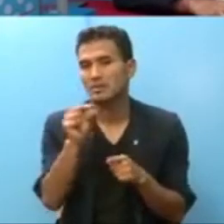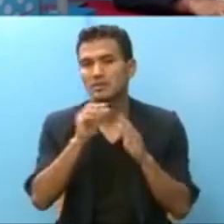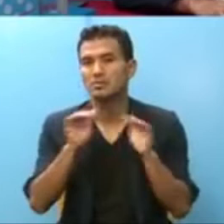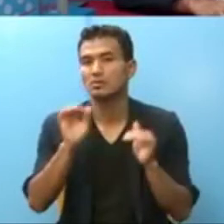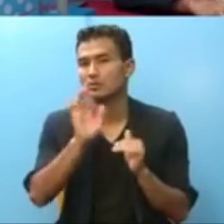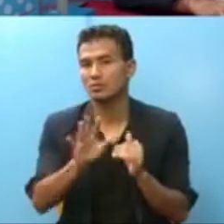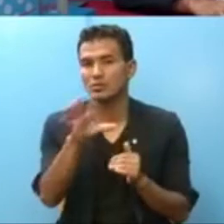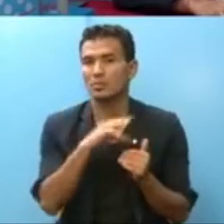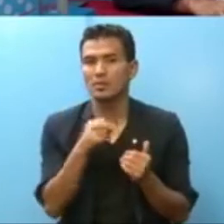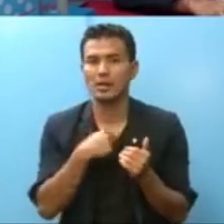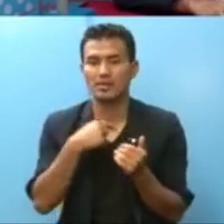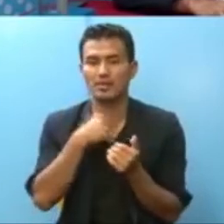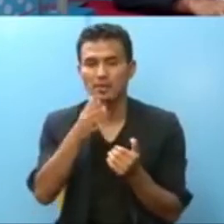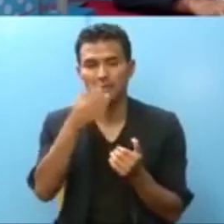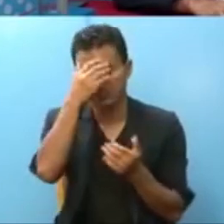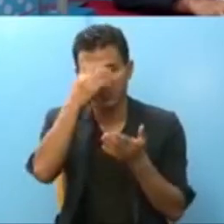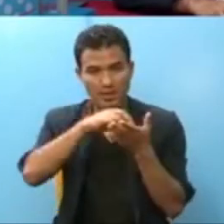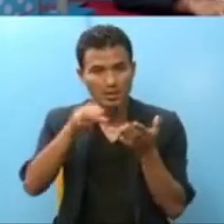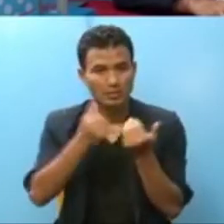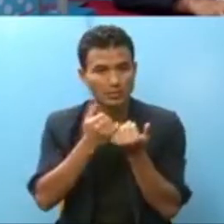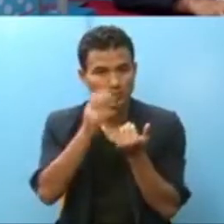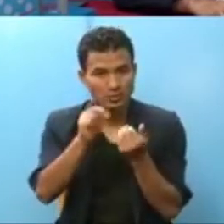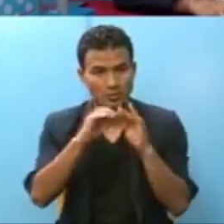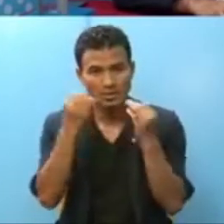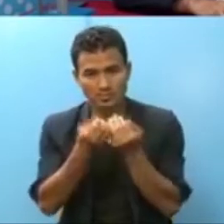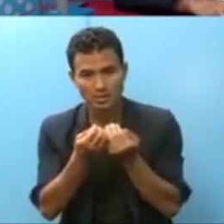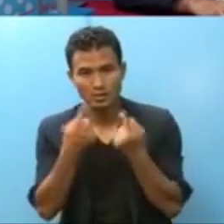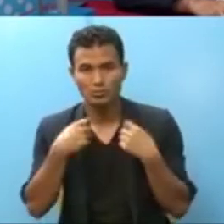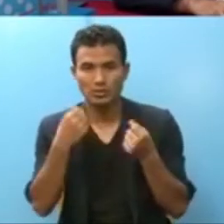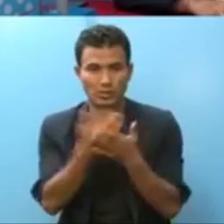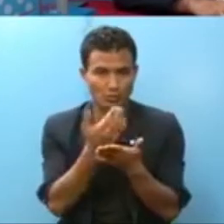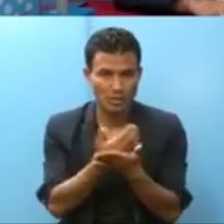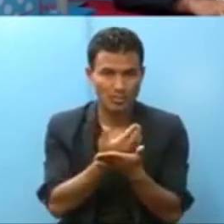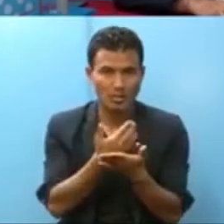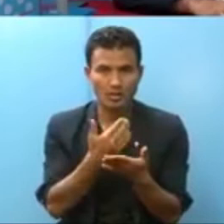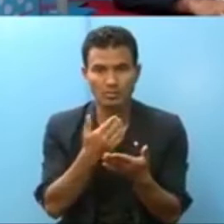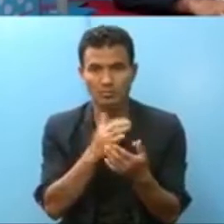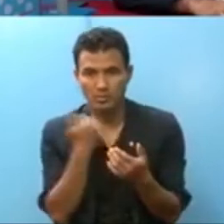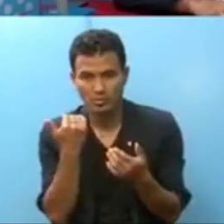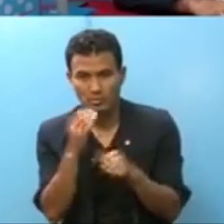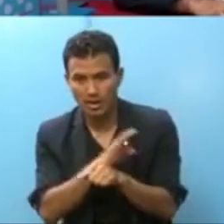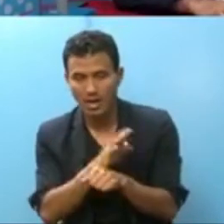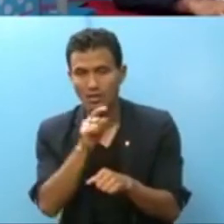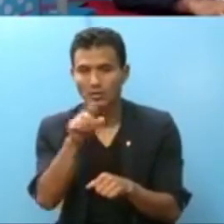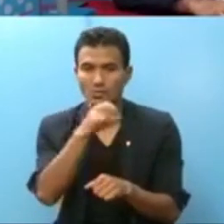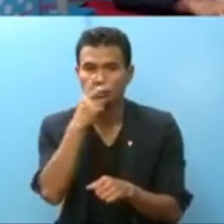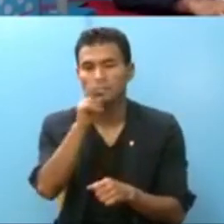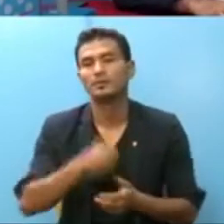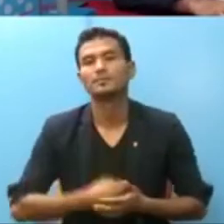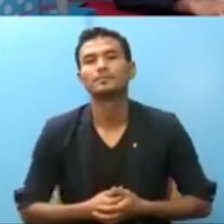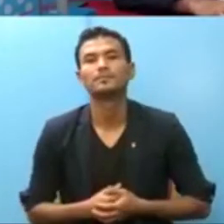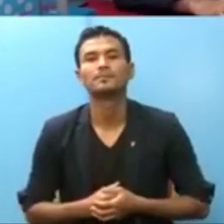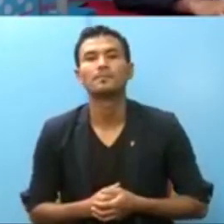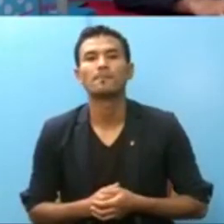छान तो सब्पला हमले अड्रेस गरनु पर स्माज मा योट स्वासान स्था मा अंतेष्टिका कुरा हरू तो सब्पला हमले रिविजट गरनु पर सो जस्ट